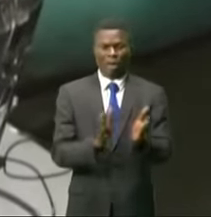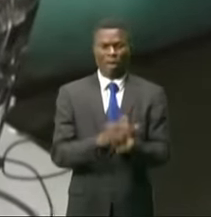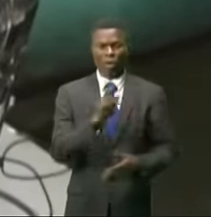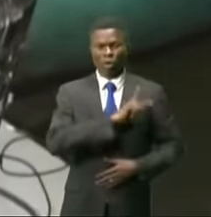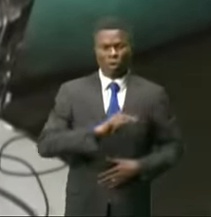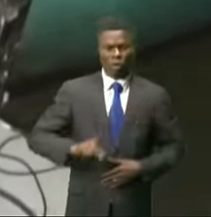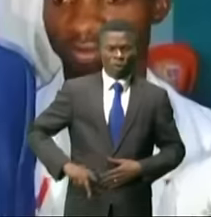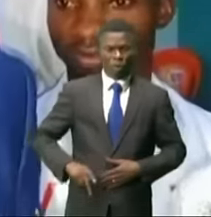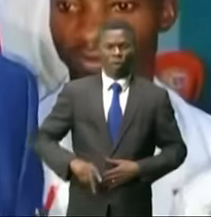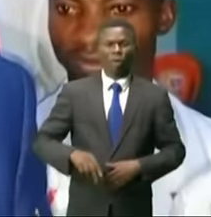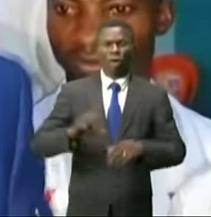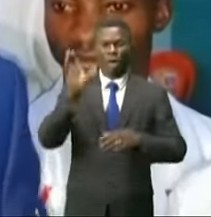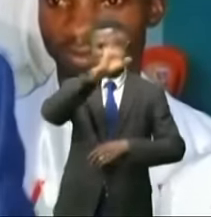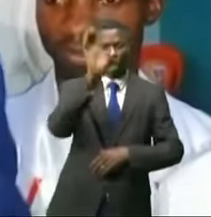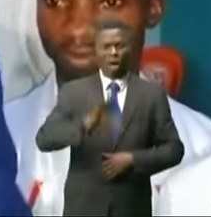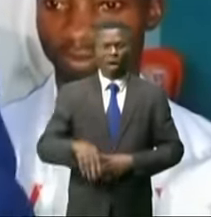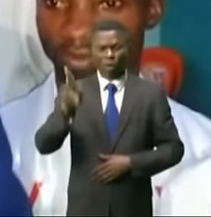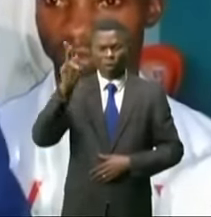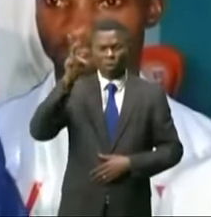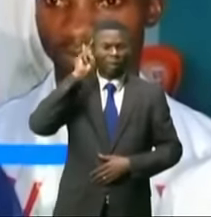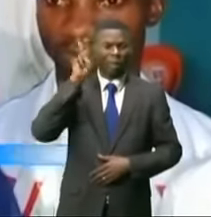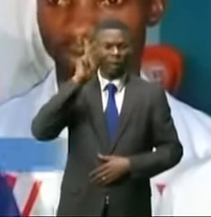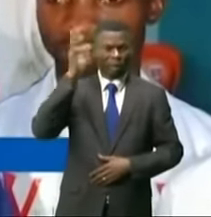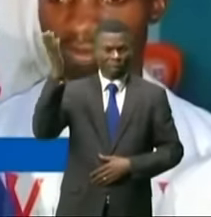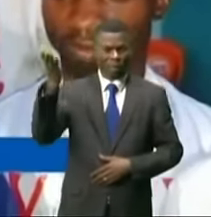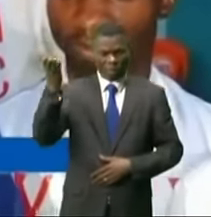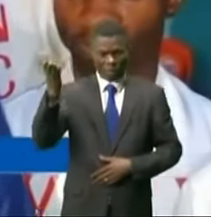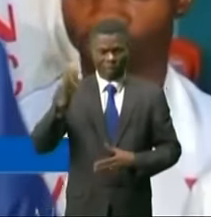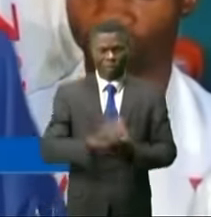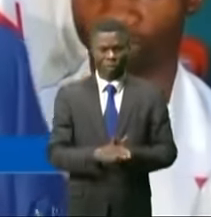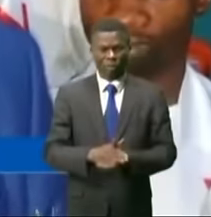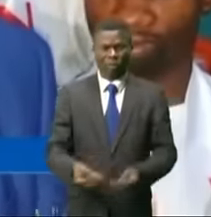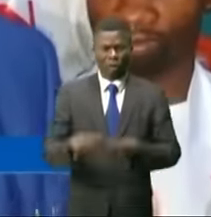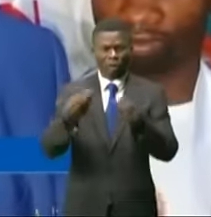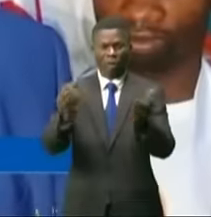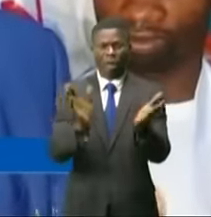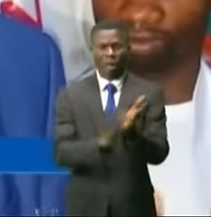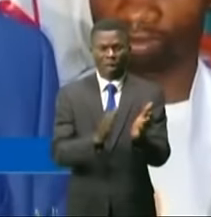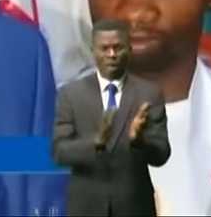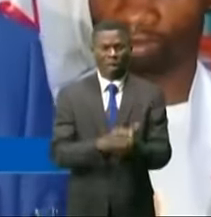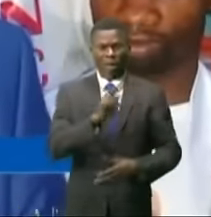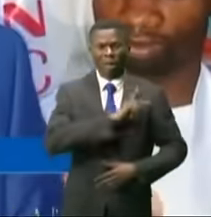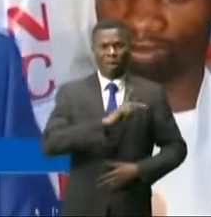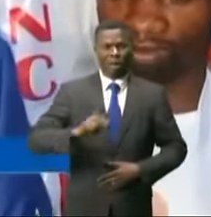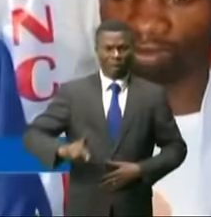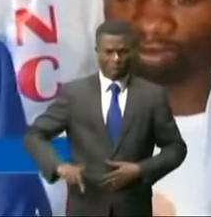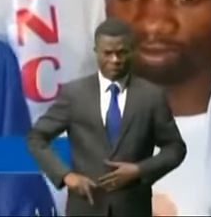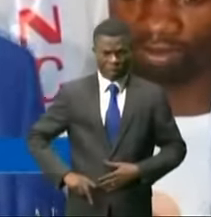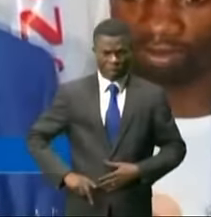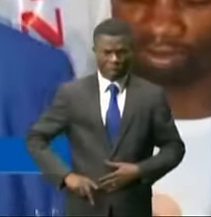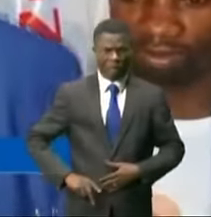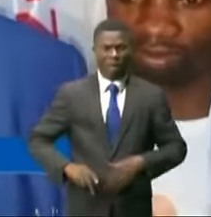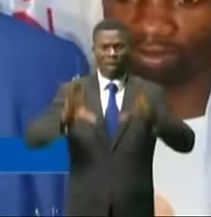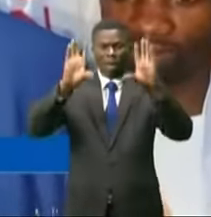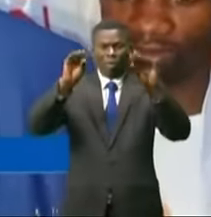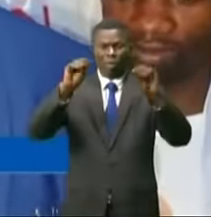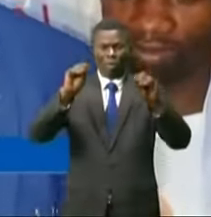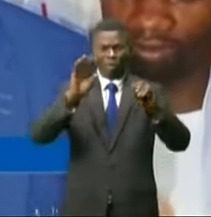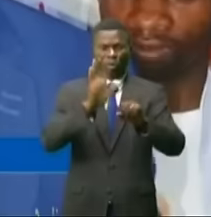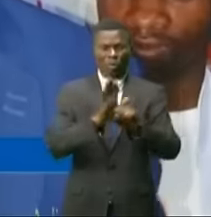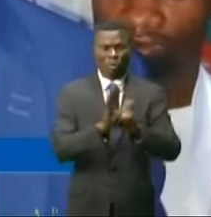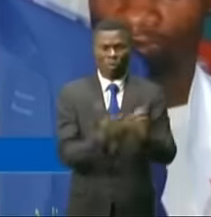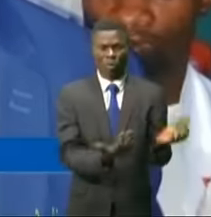kimbanguiste de Kimbanseki. Nous avons doté l'école kimbanguiste d'une bibliothèque